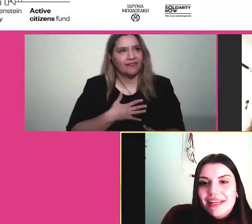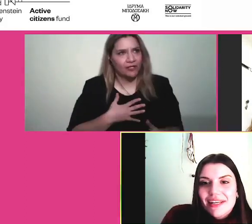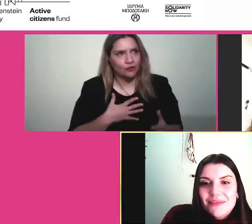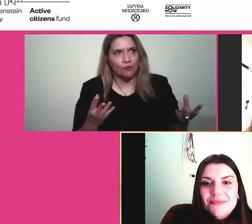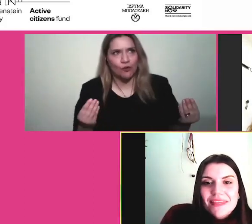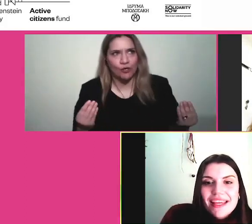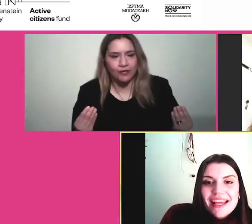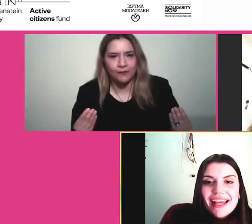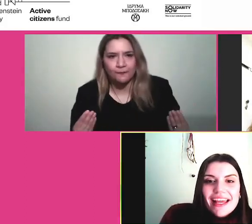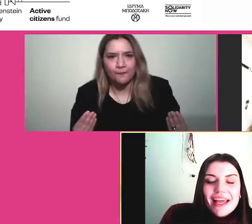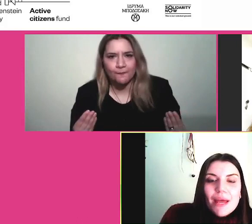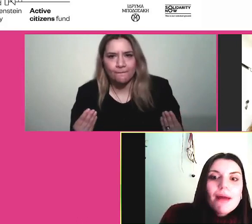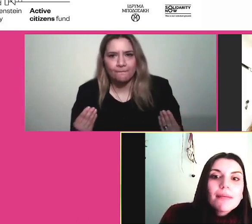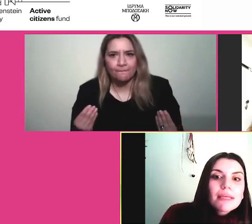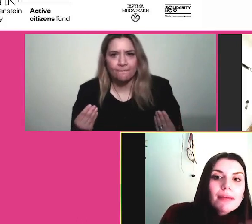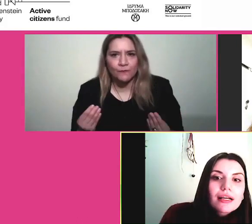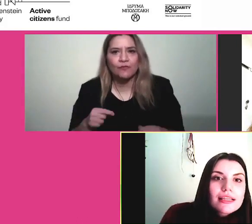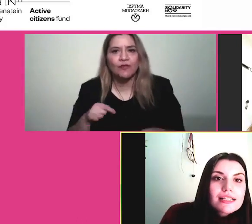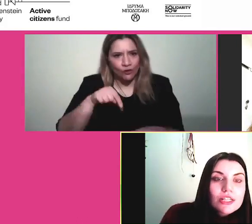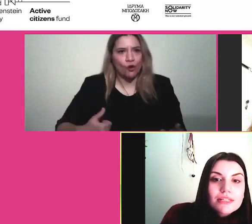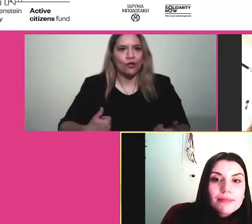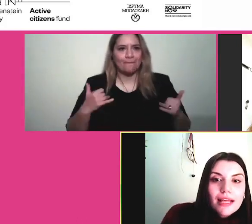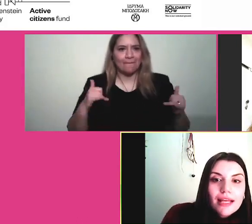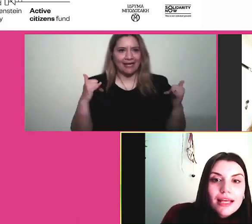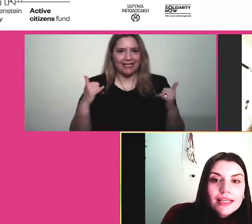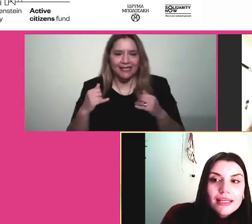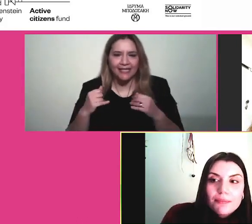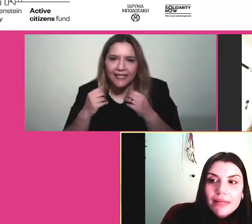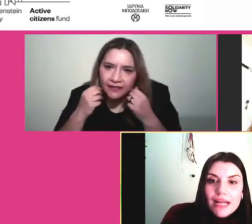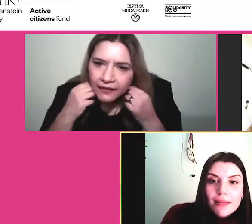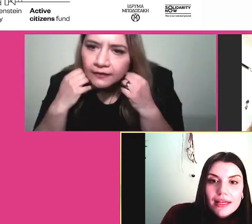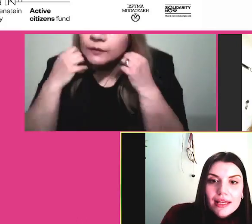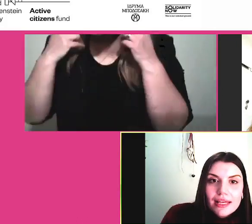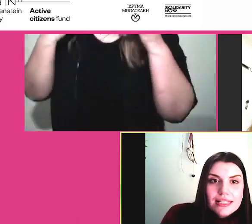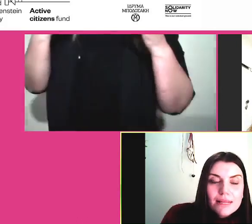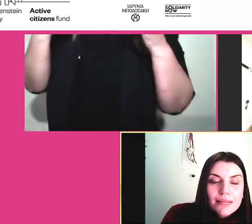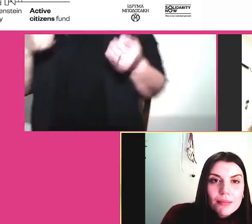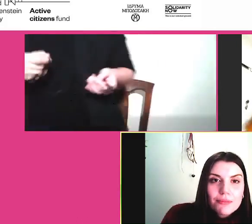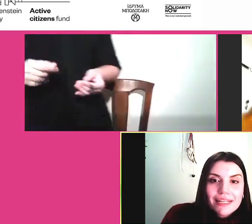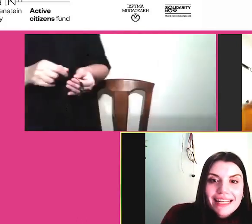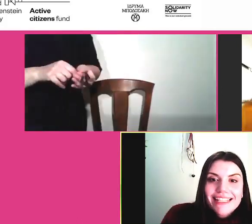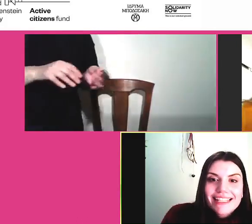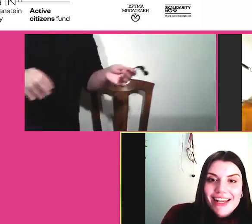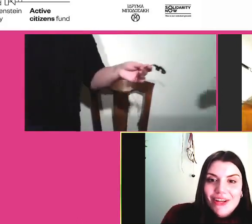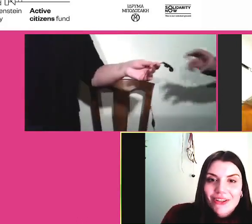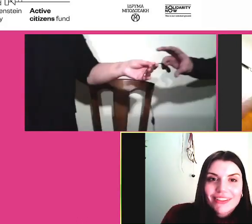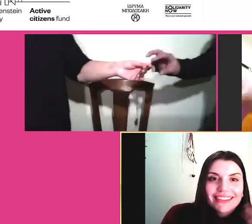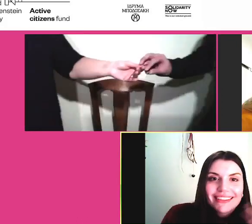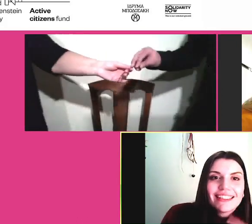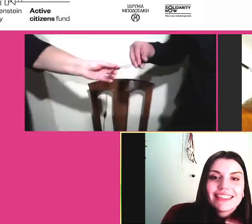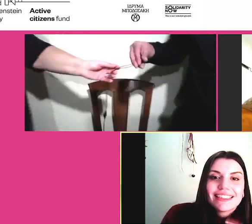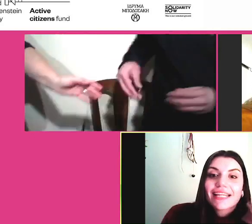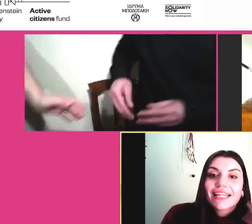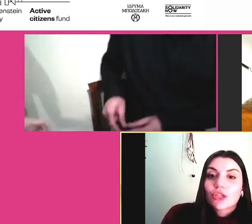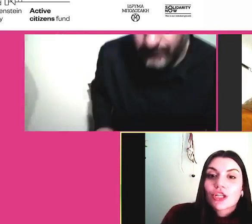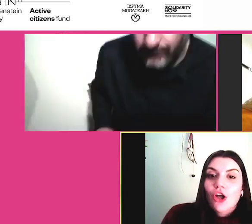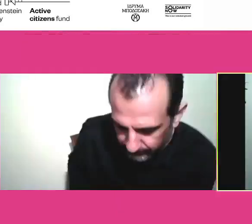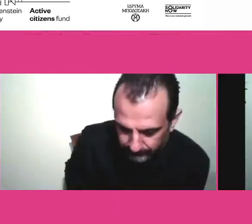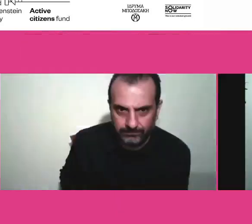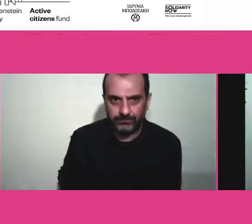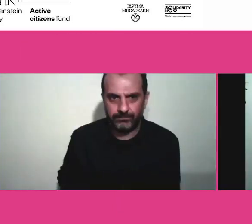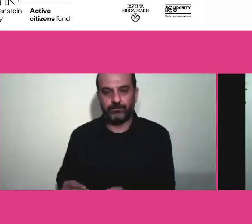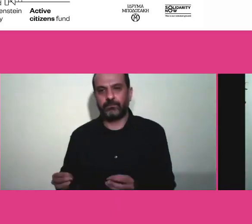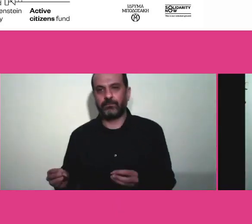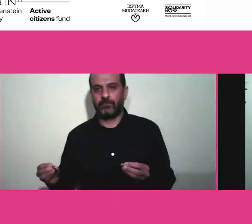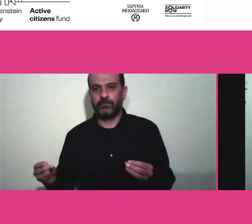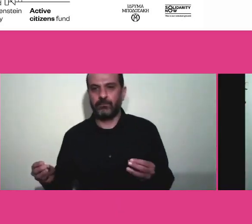πολύ. Πάμε για παιχνίδι, δεν ξέρω, σε μήνα ή περνάμε στην επόμενη ομιλία, δεν ξέρω. Τι θέλει και το κοινό.